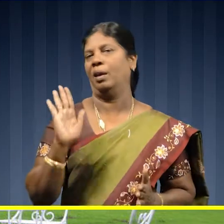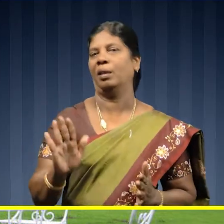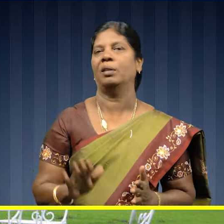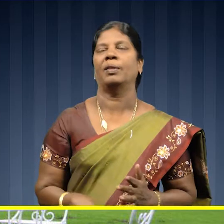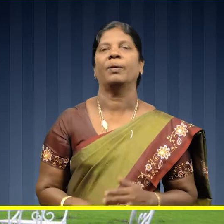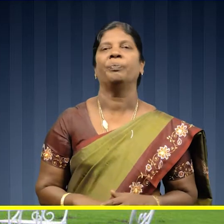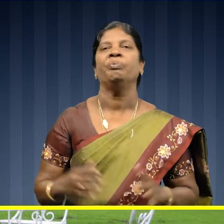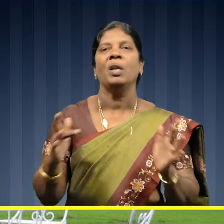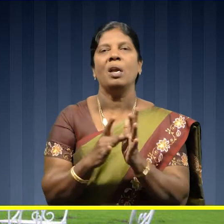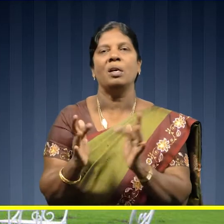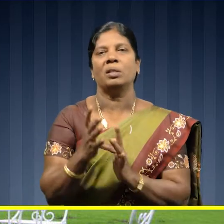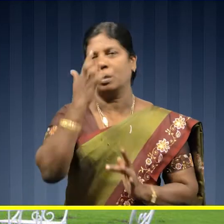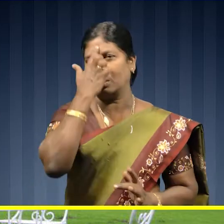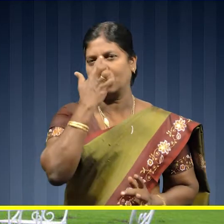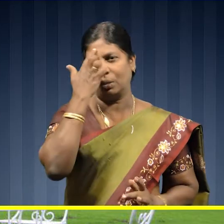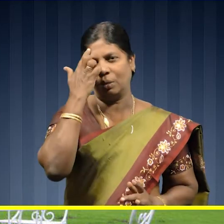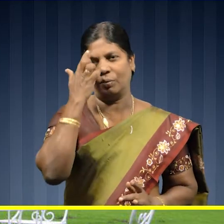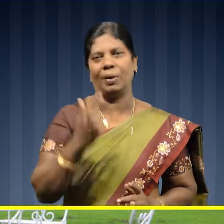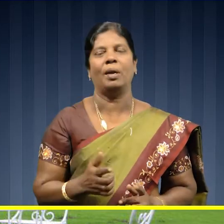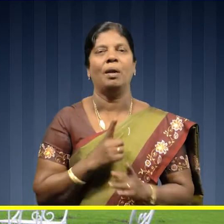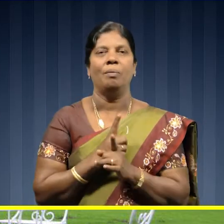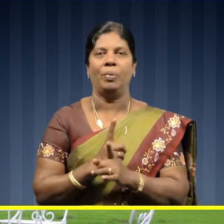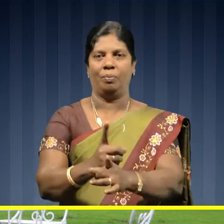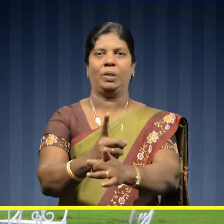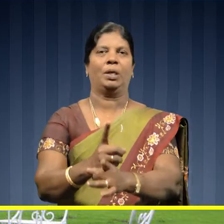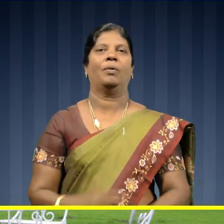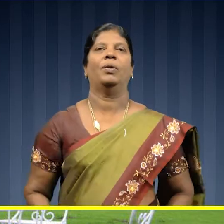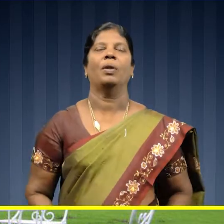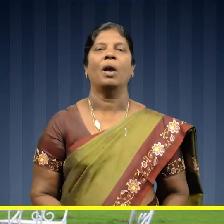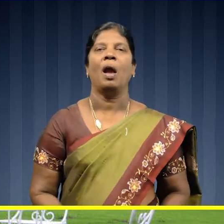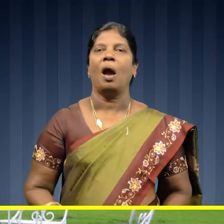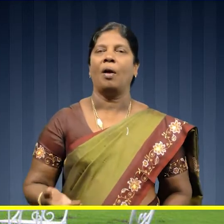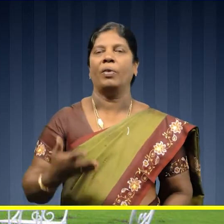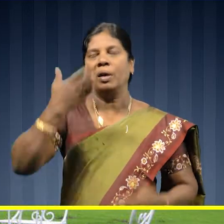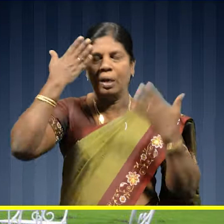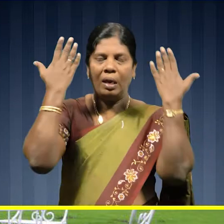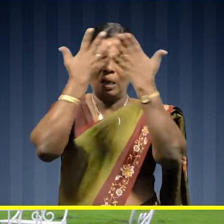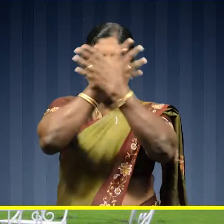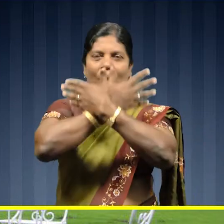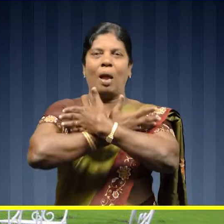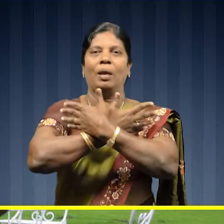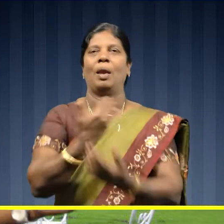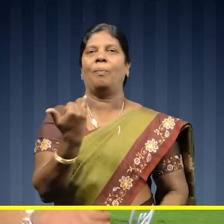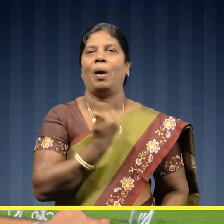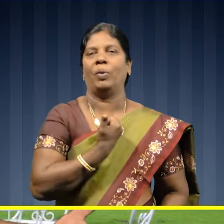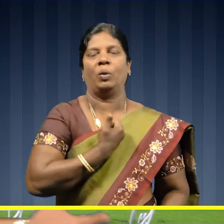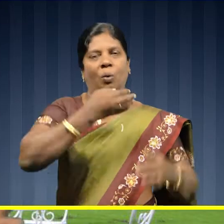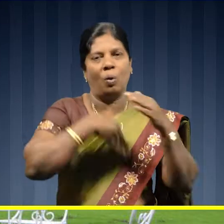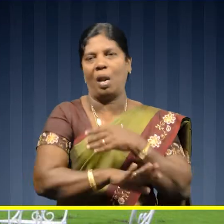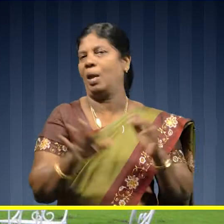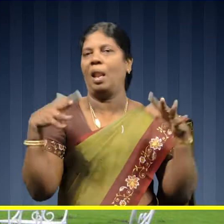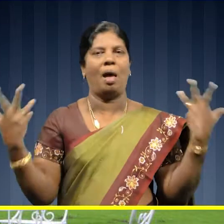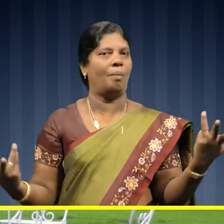நடத்தியது. கடவுள் ஆண்டவராகிய இயேசு கிறிஸ்துவை பின்பற்றி நடக்கிறவன் அவன் இருளாகிய